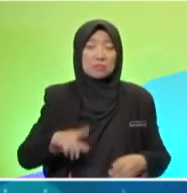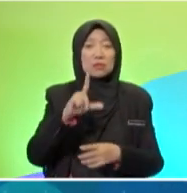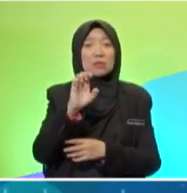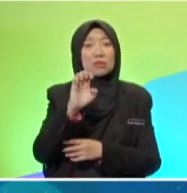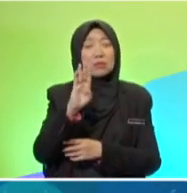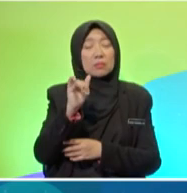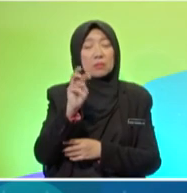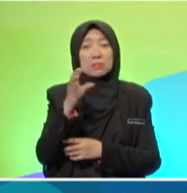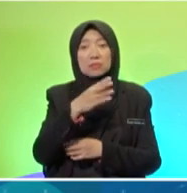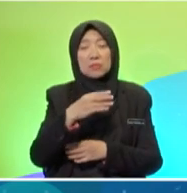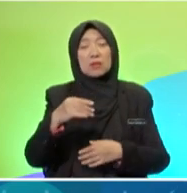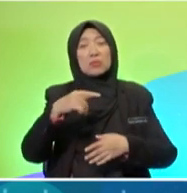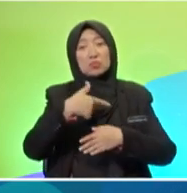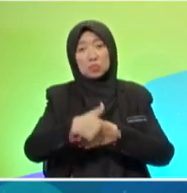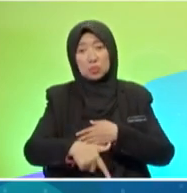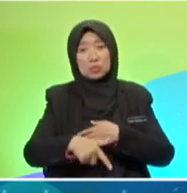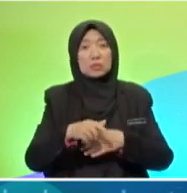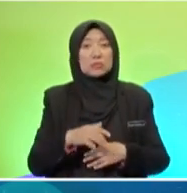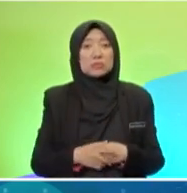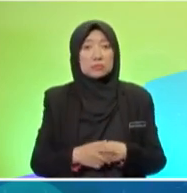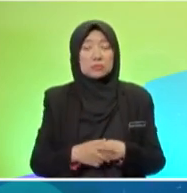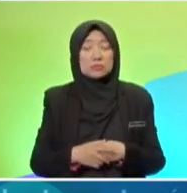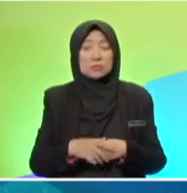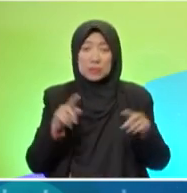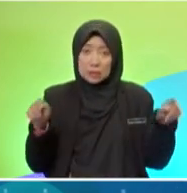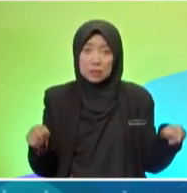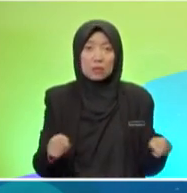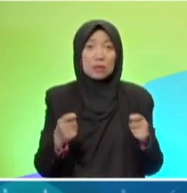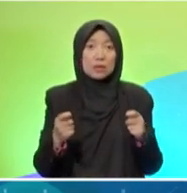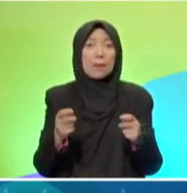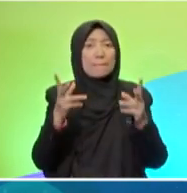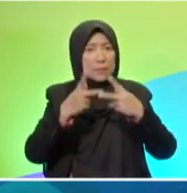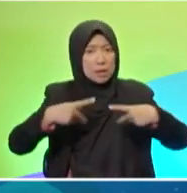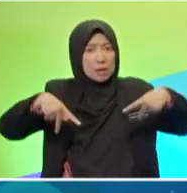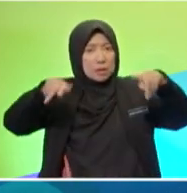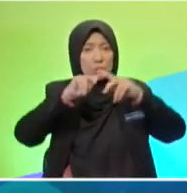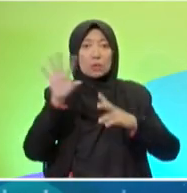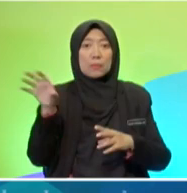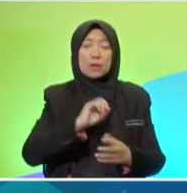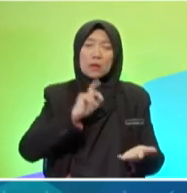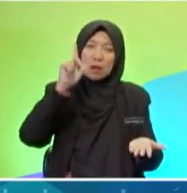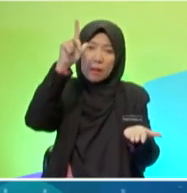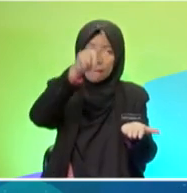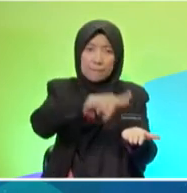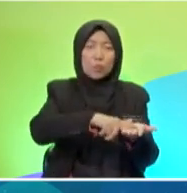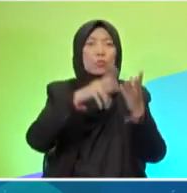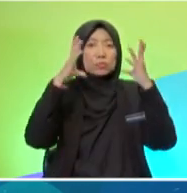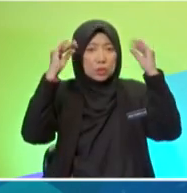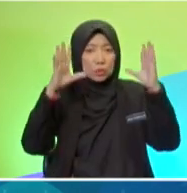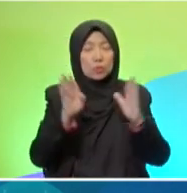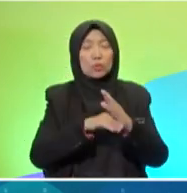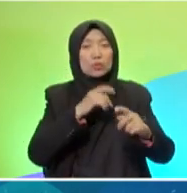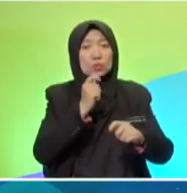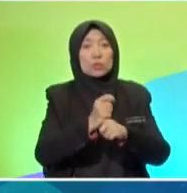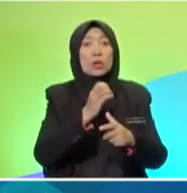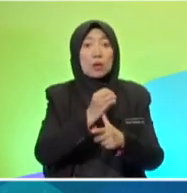berluka tindakan wajah yang perlu diambil oleh Ramis ialah melaporkan kepada guru yang bertugas atau